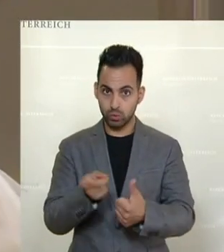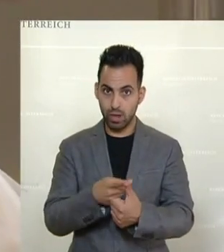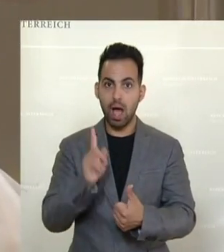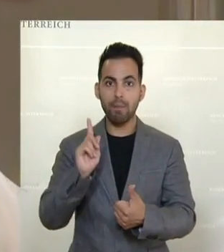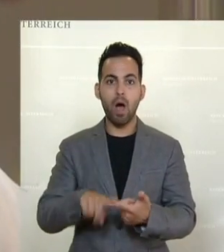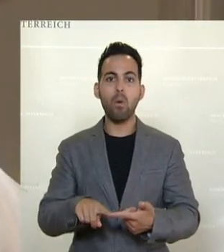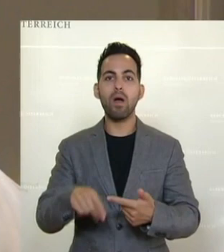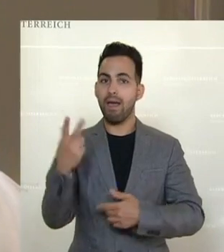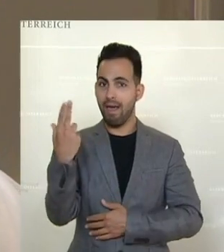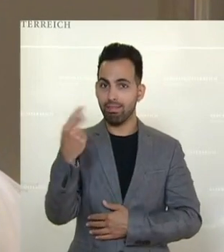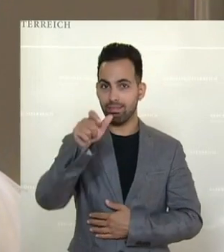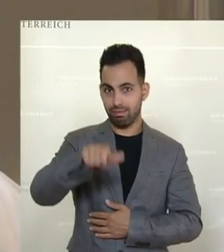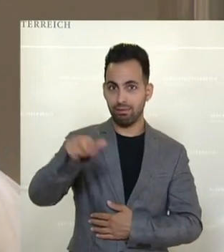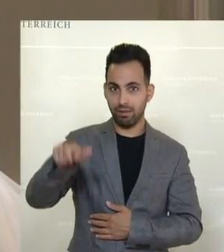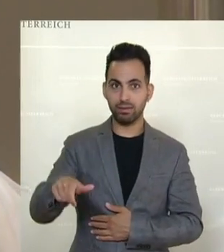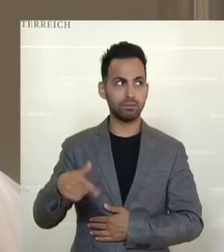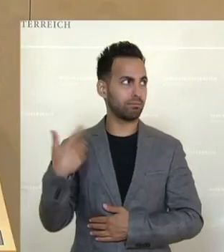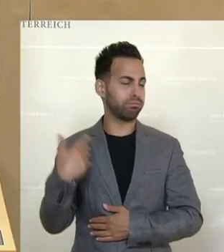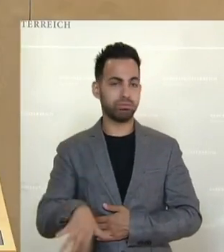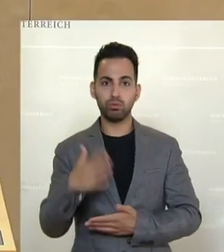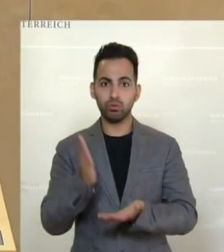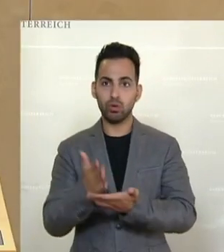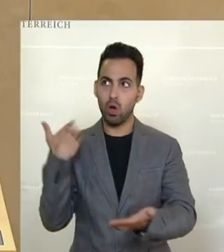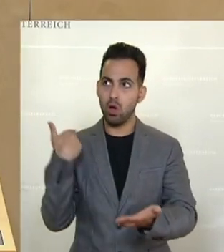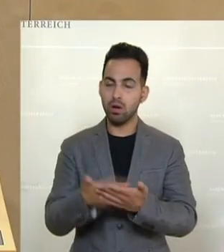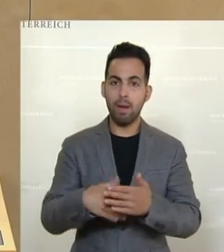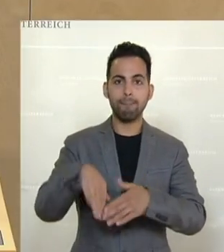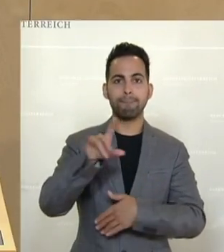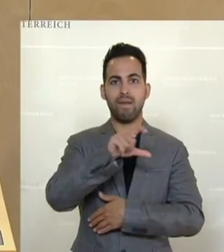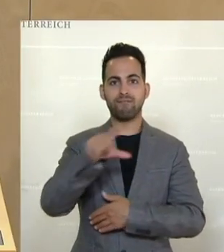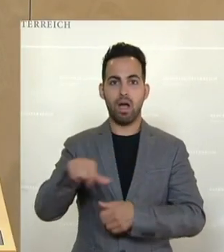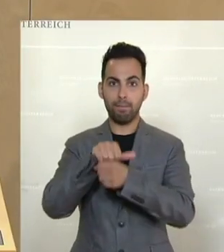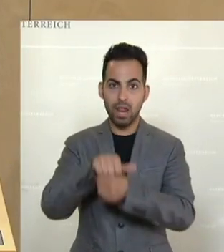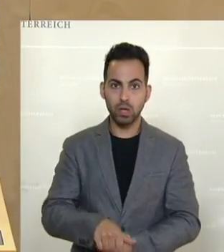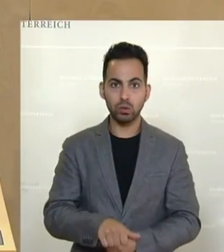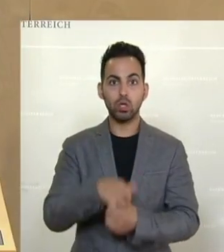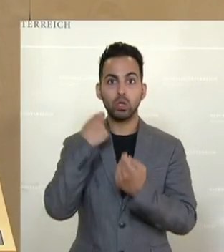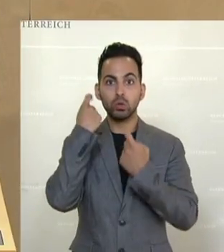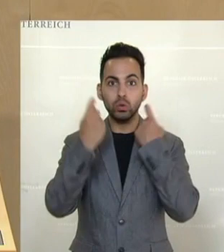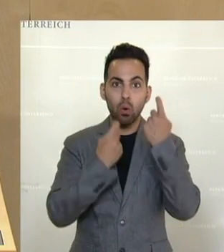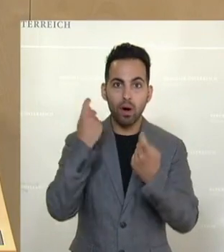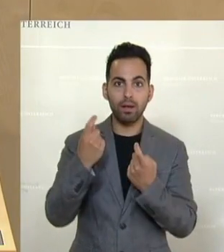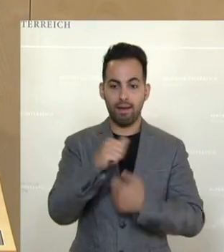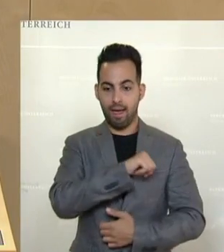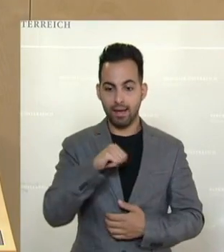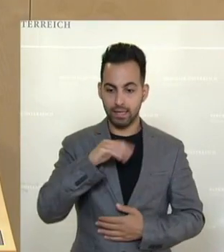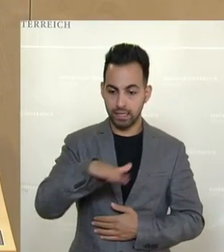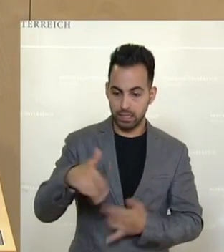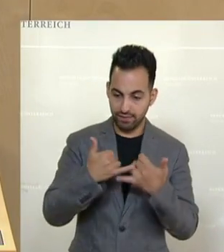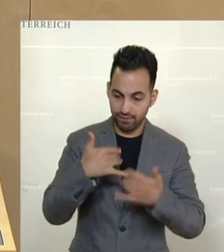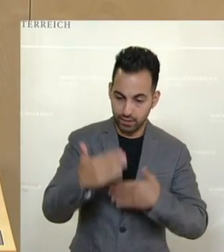auch bei Eltern, die einer Mehrfachbelastung ausgesetzt waren. Die Sorgen um das Fortkommen der eigenen Kinder